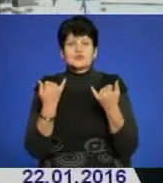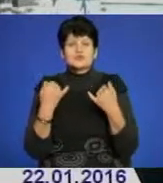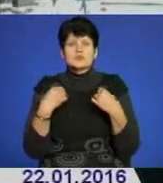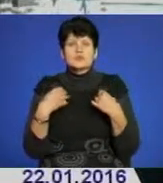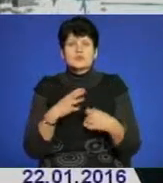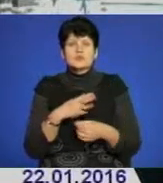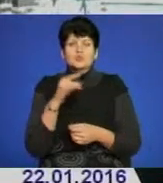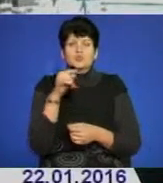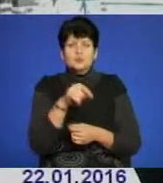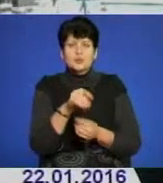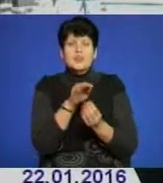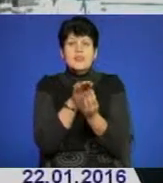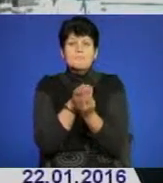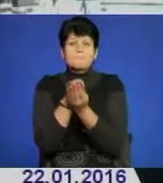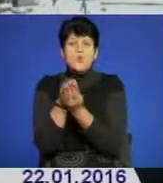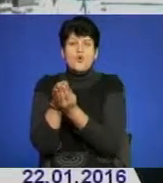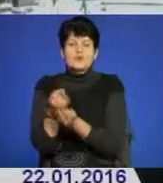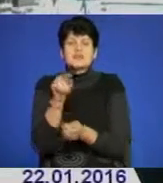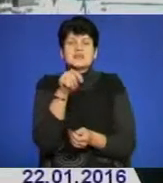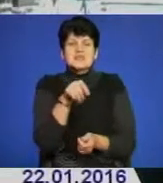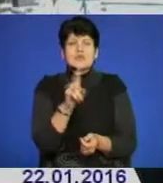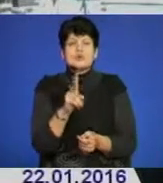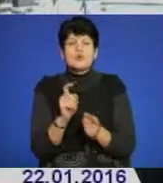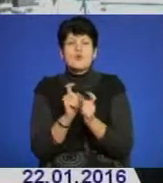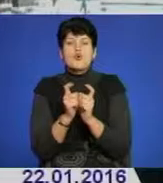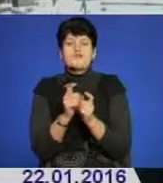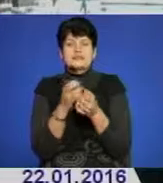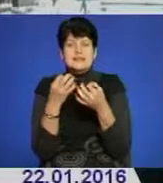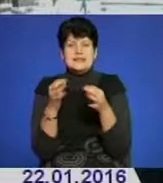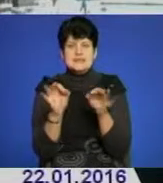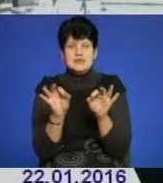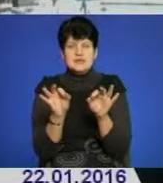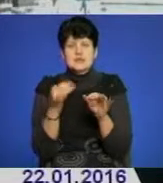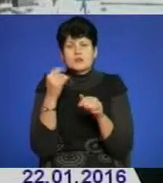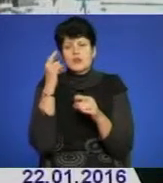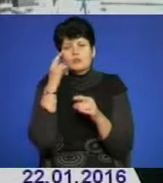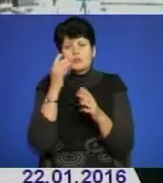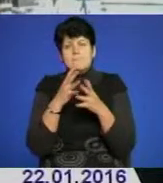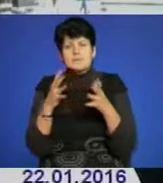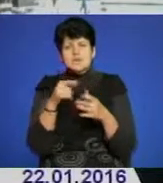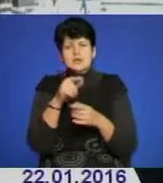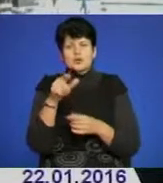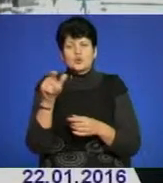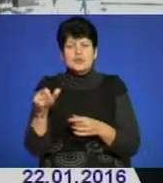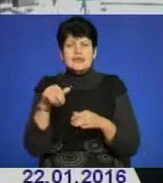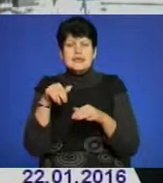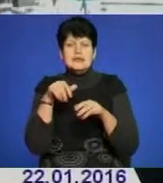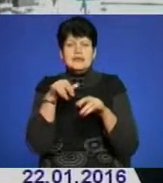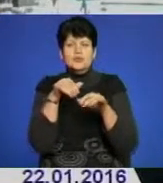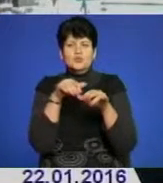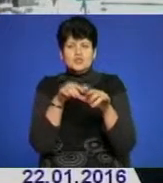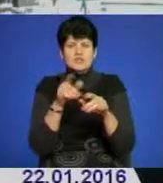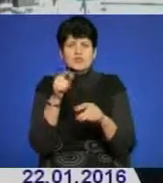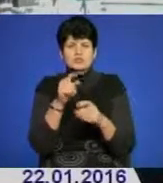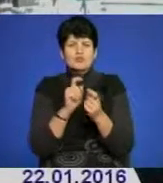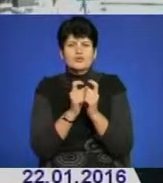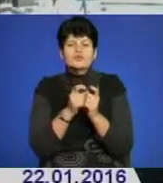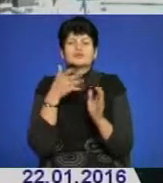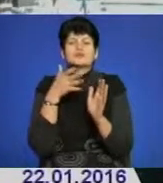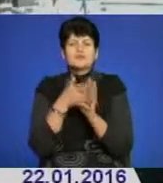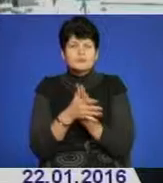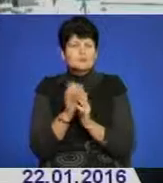тут, де поховані ті, хто боролися за її незалежність, тому що, думаю, більшість цих людей, ідучи на цю боротьбу, розуміли, що не можуть не